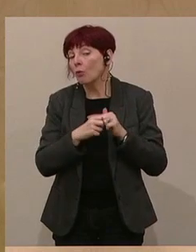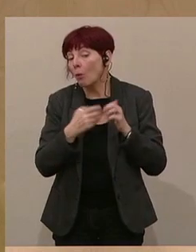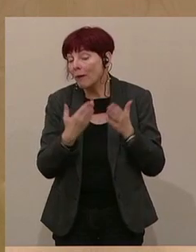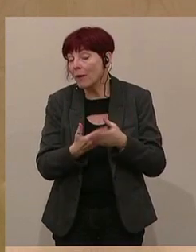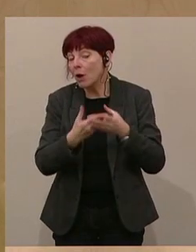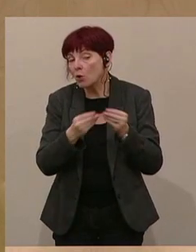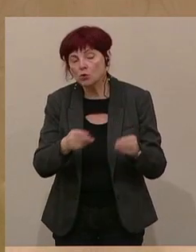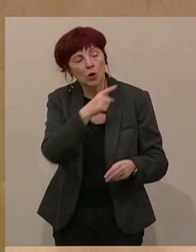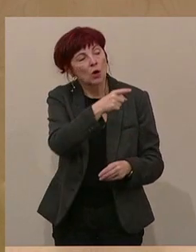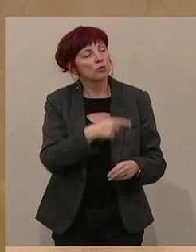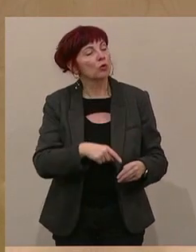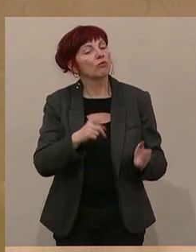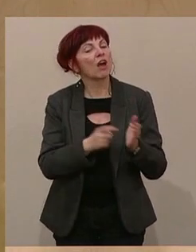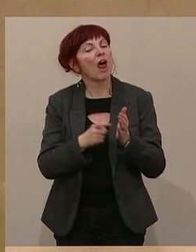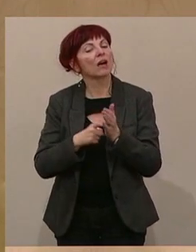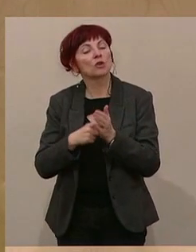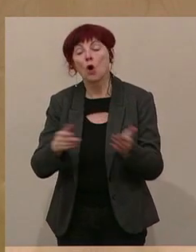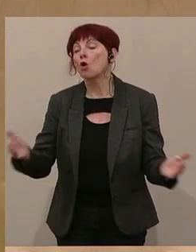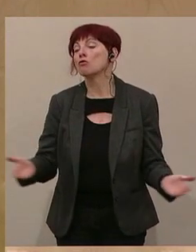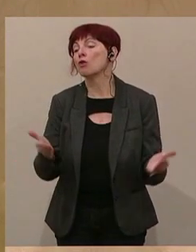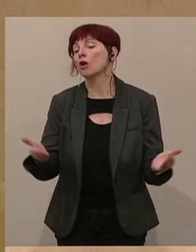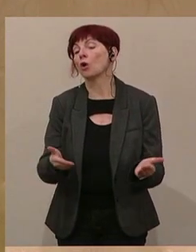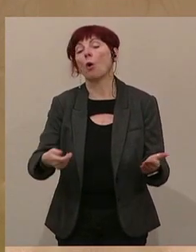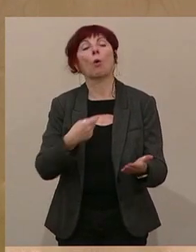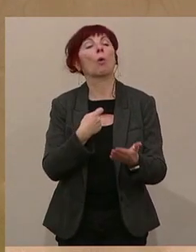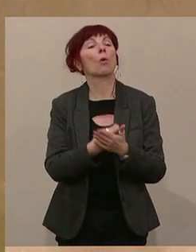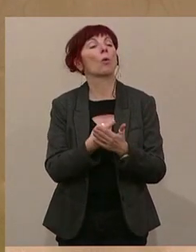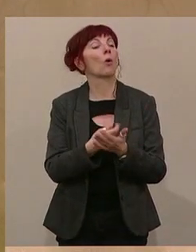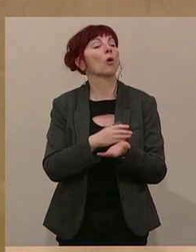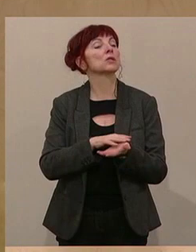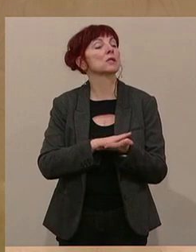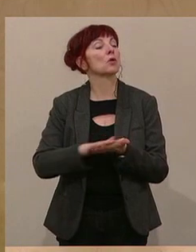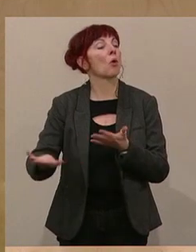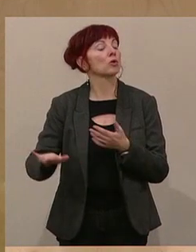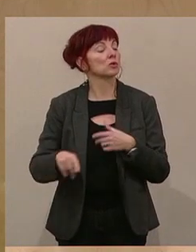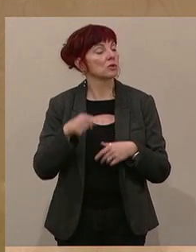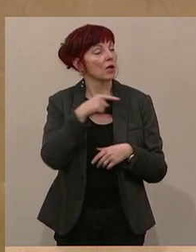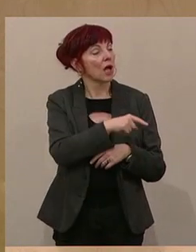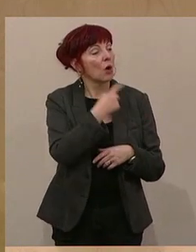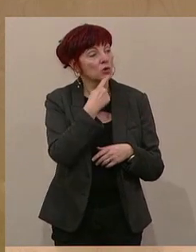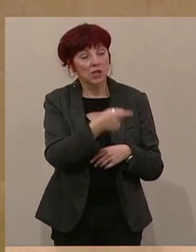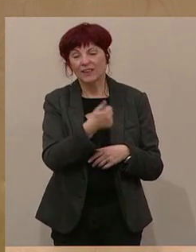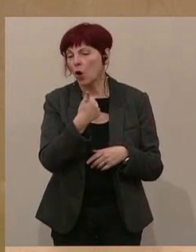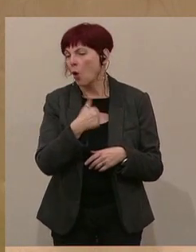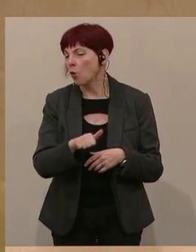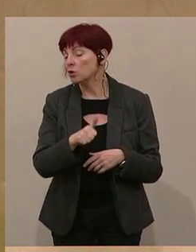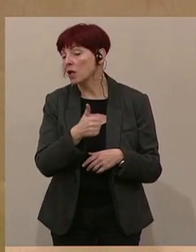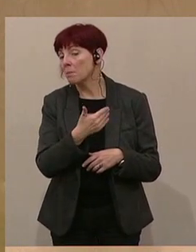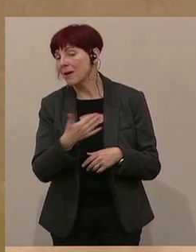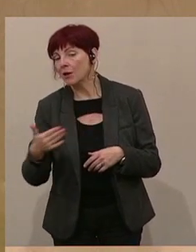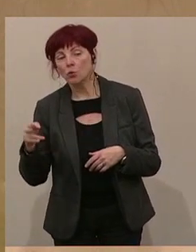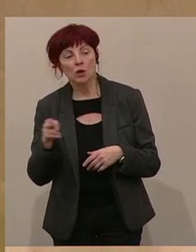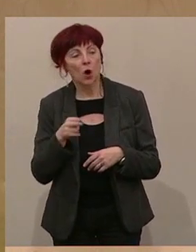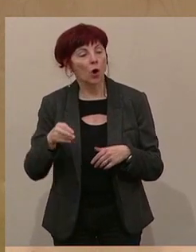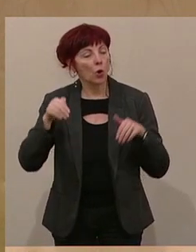Nachhilfe. Und sagen, die 100 Millionen Euro, die derzeit für die Nachhilfe ausgegeben werden müssen, sind zu finanzieren. Ich sage, wir machen